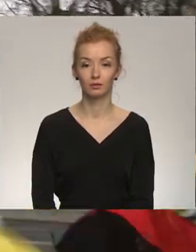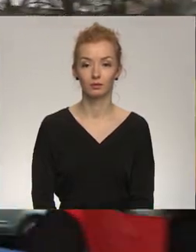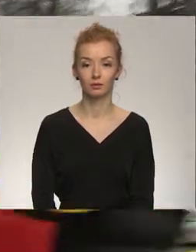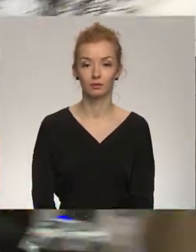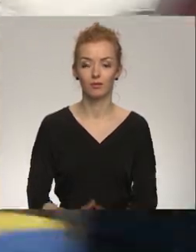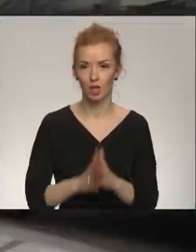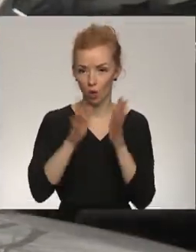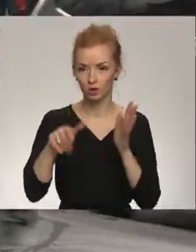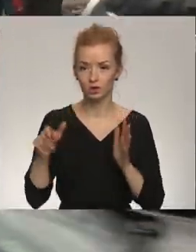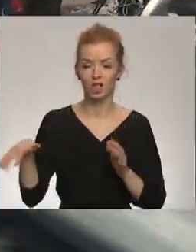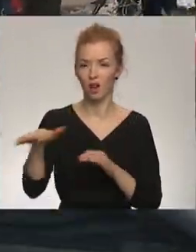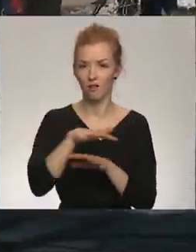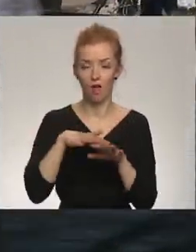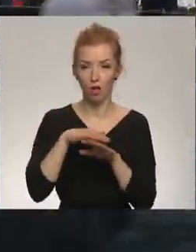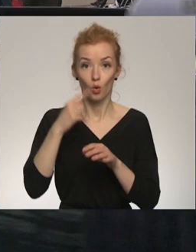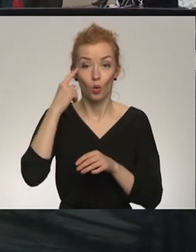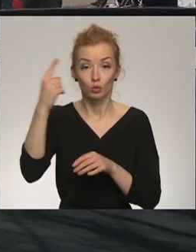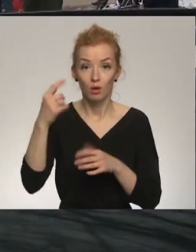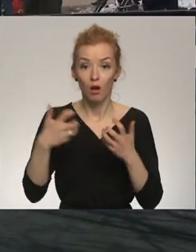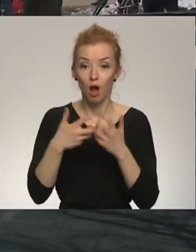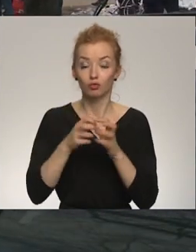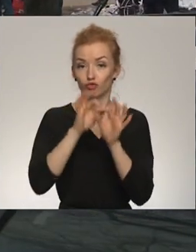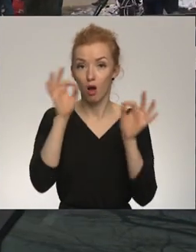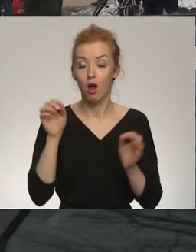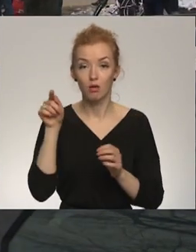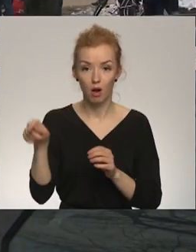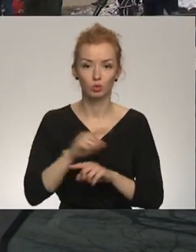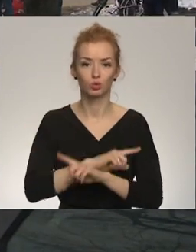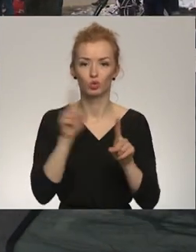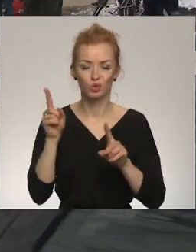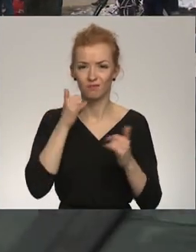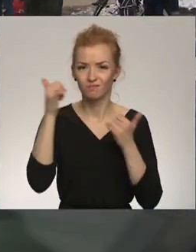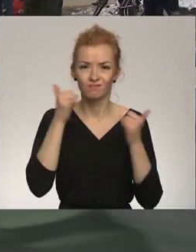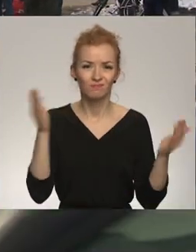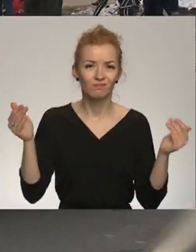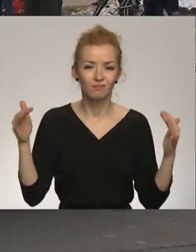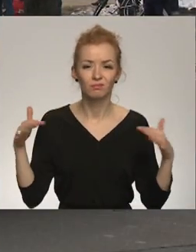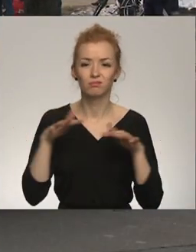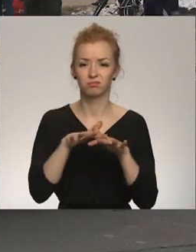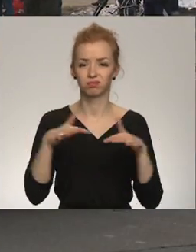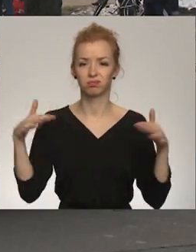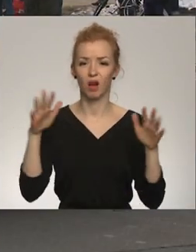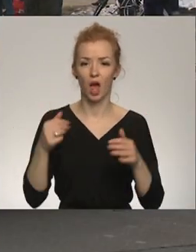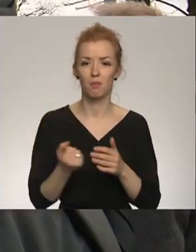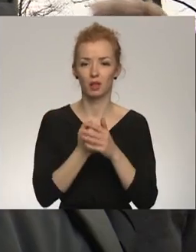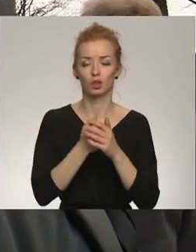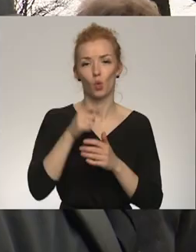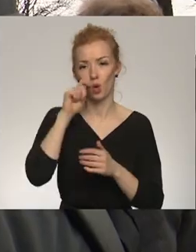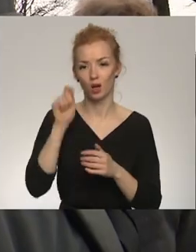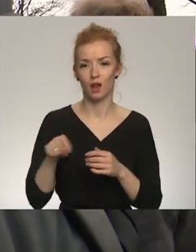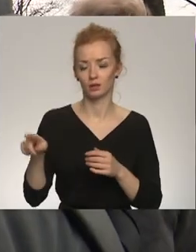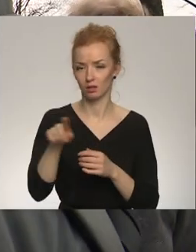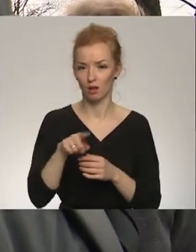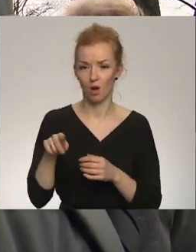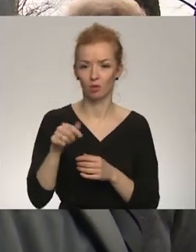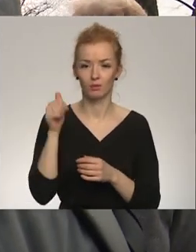Vairāk sanākušie stāst, ka tiklīdz uzzinājuši par kara darbības sākumu, sākuši organizēt piketu, lai atbalstītu Ukrainas tautu. Sajūta bija